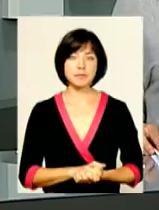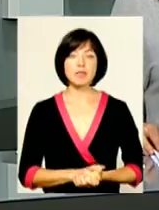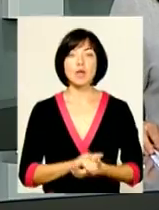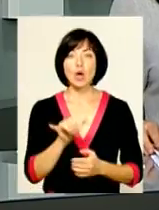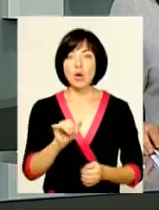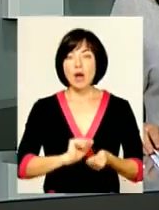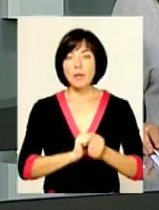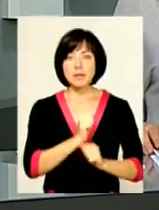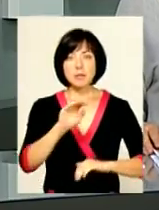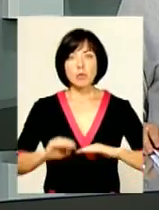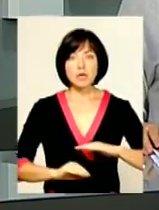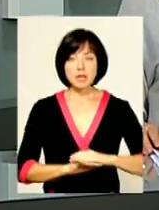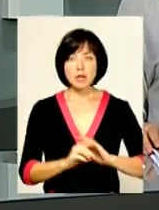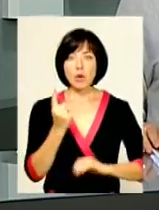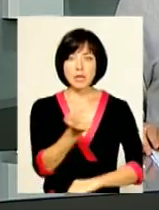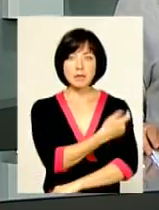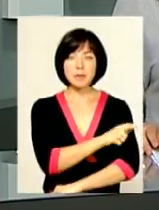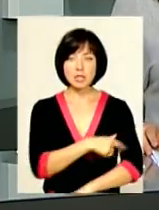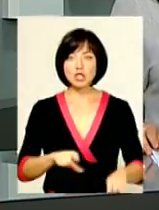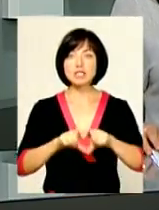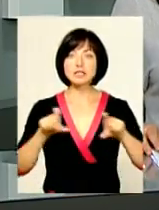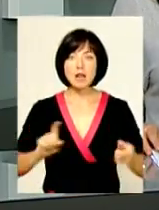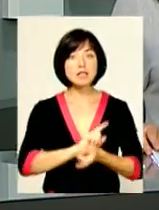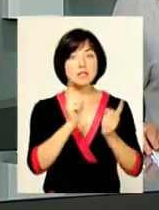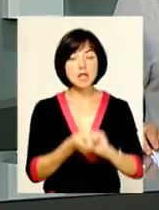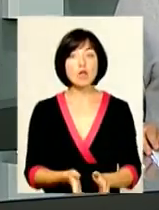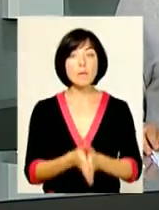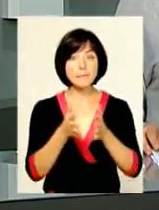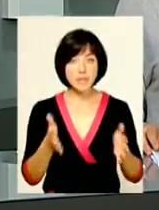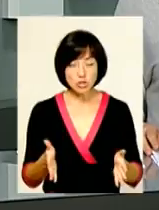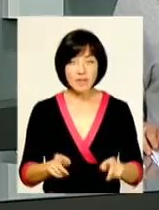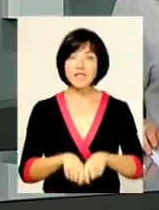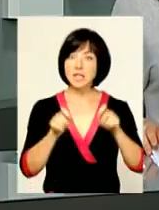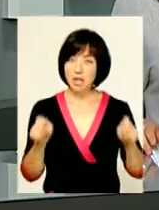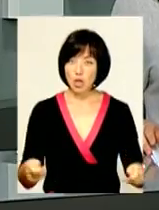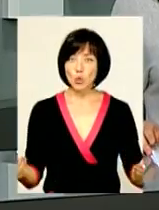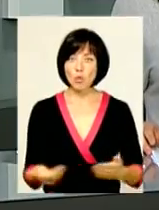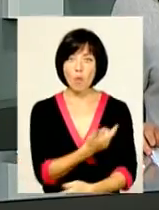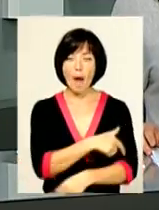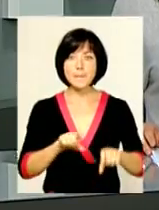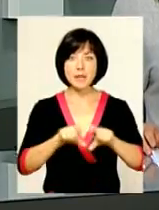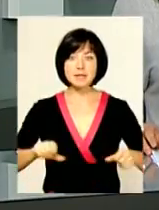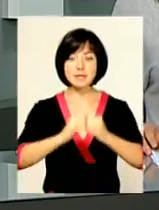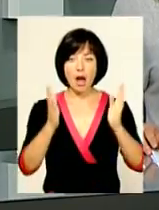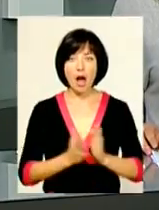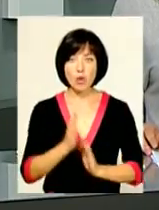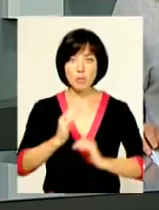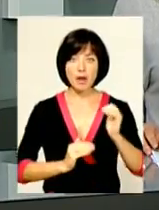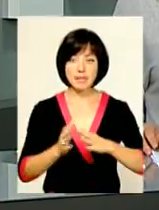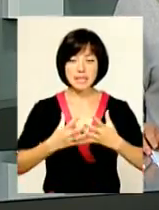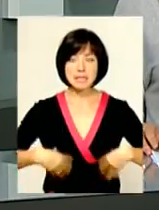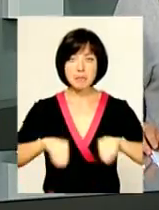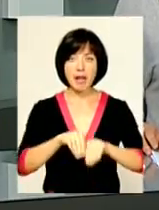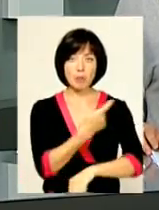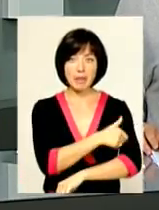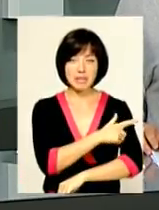У Кам'янці-Подільському на один медичний заклад стало більше. У місті відкрили нову амбулаторію загальної практики сімейної